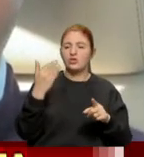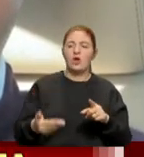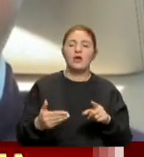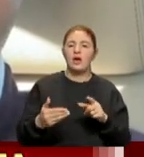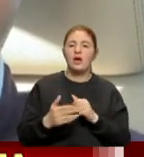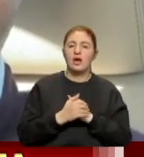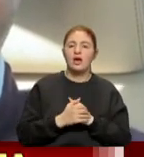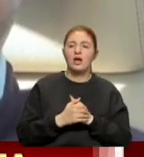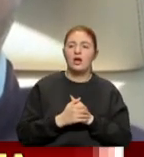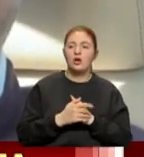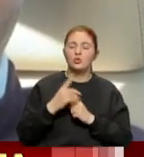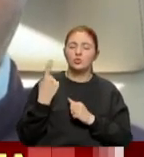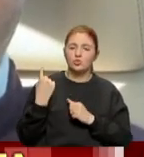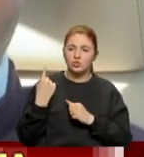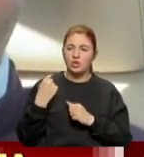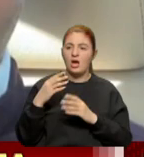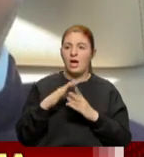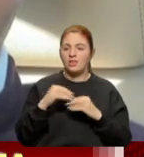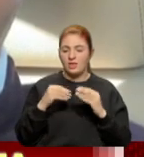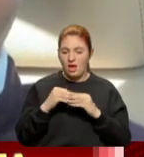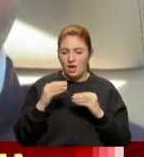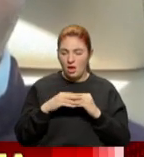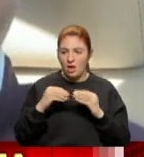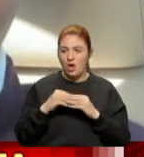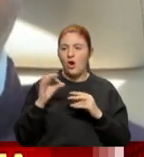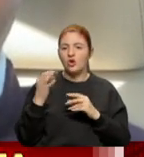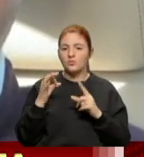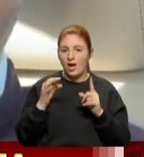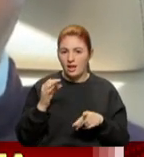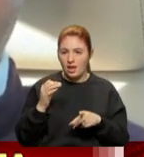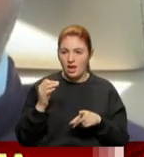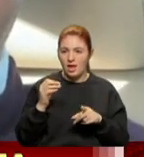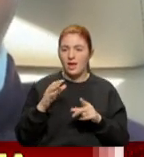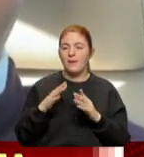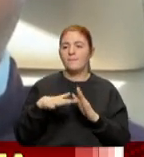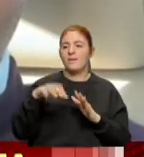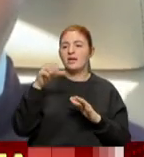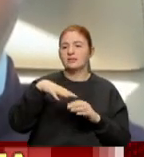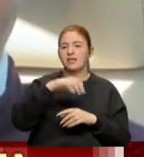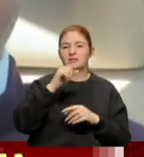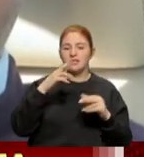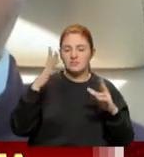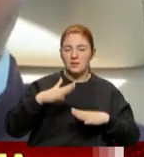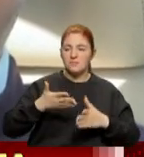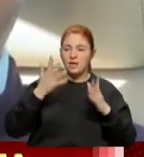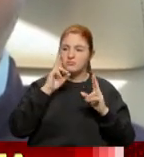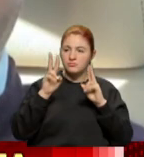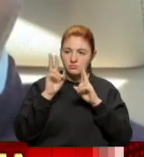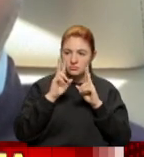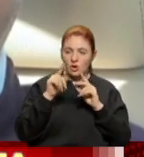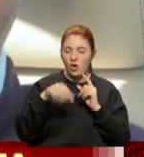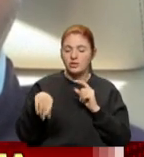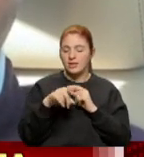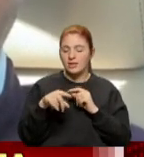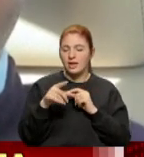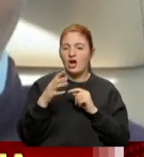Arkasından dün Adana, Osmaniye merkezlerdeki yıkılan binaları ve